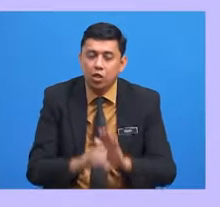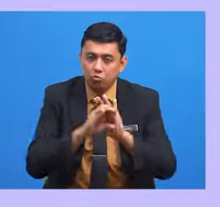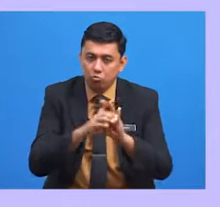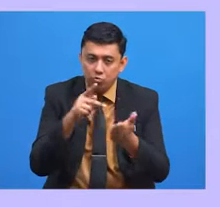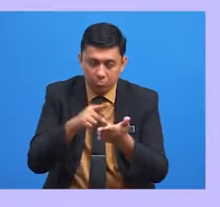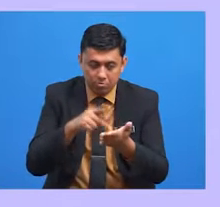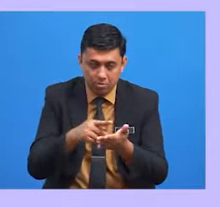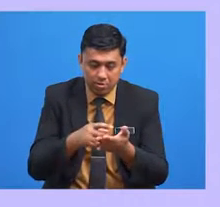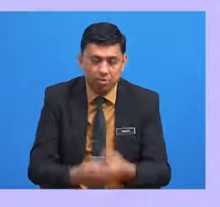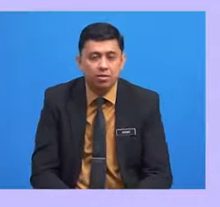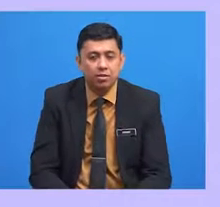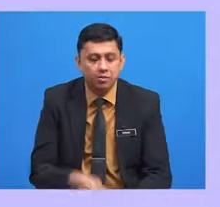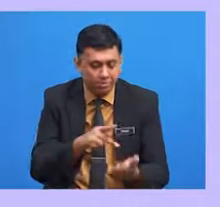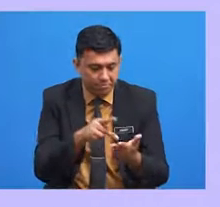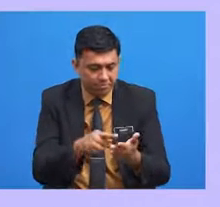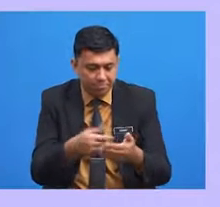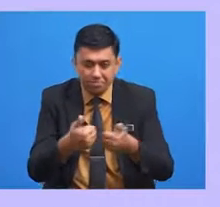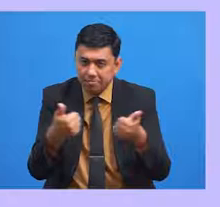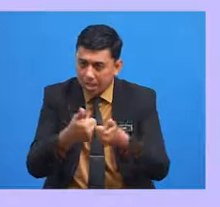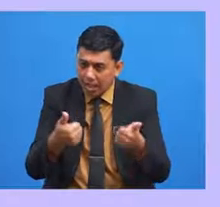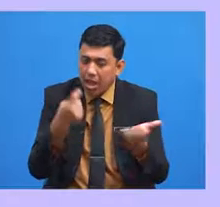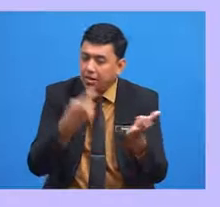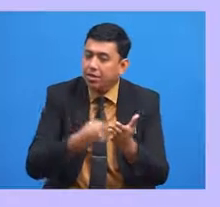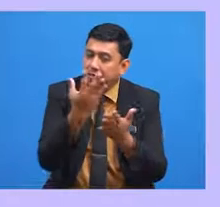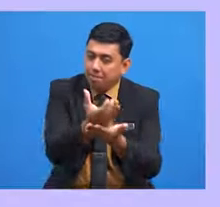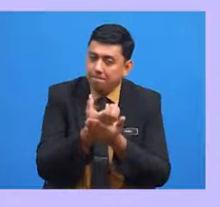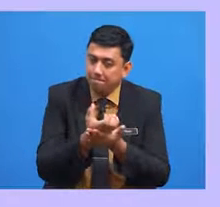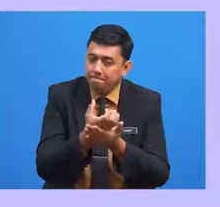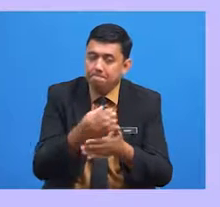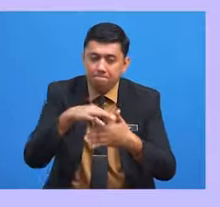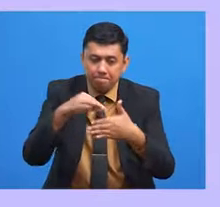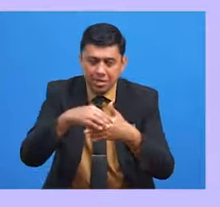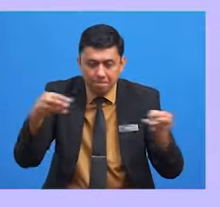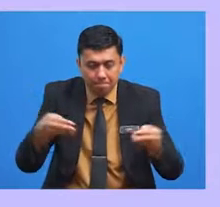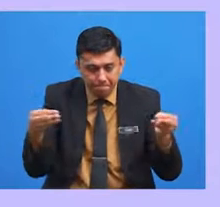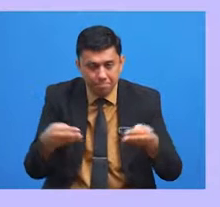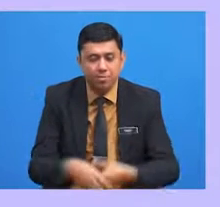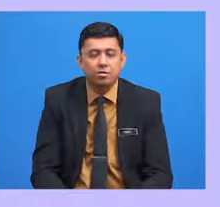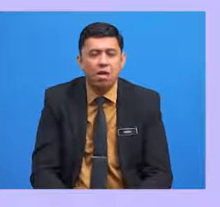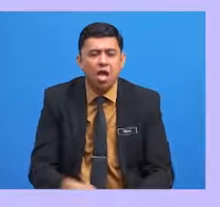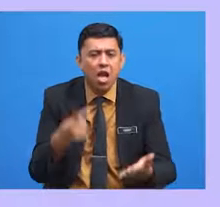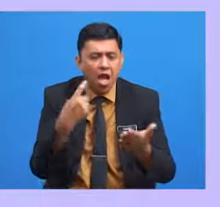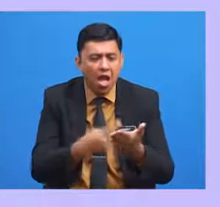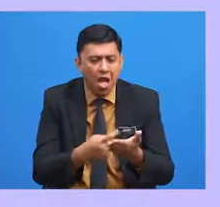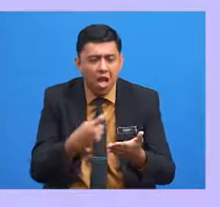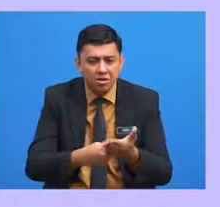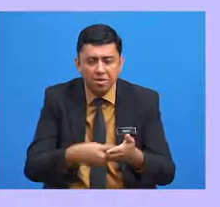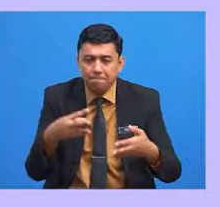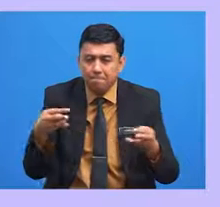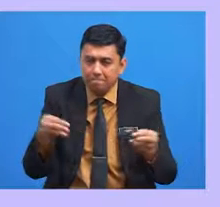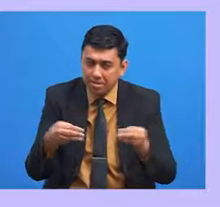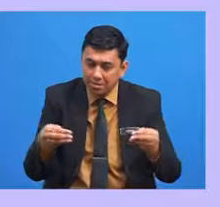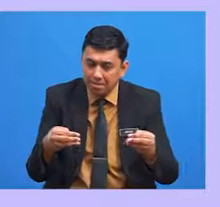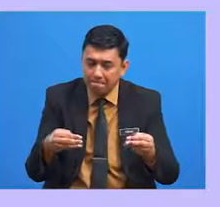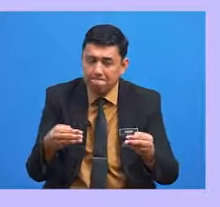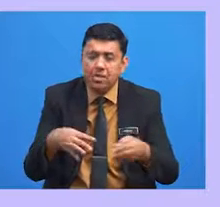pengiraan. Hitung nilai keanjalan harga permintaan bagi minyak masak apabila harga minyak masak meningkat dari